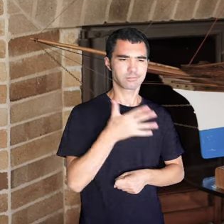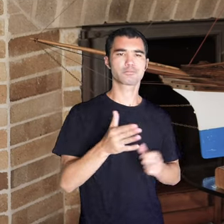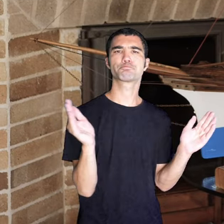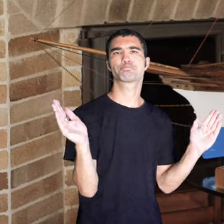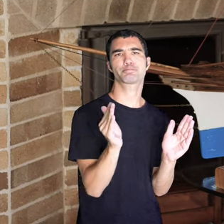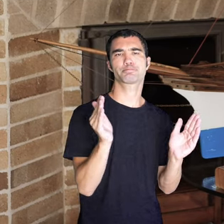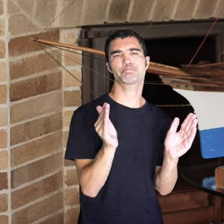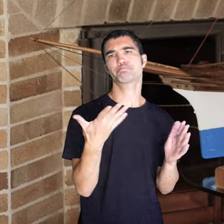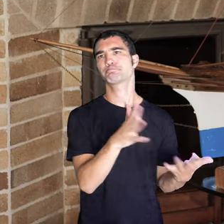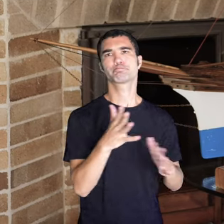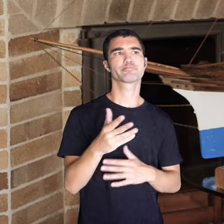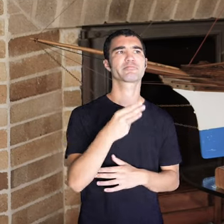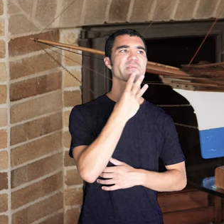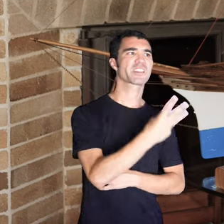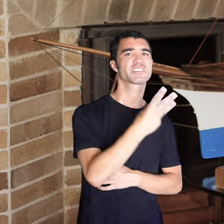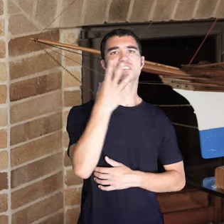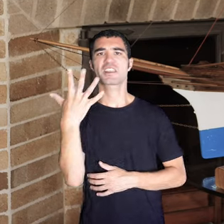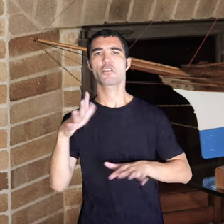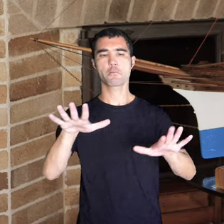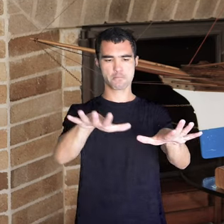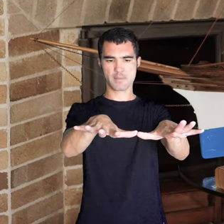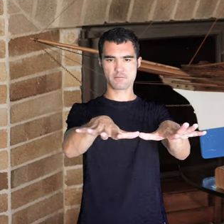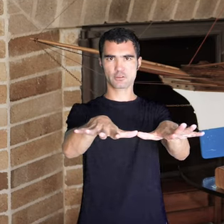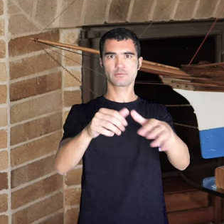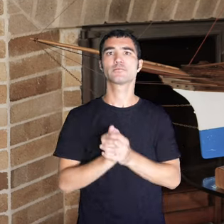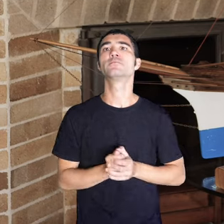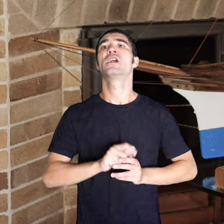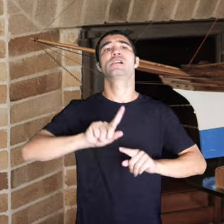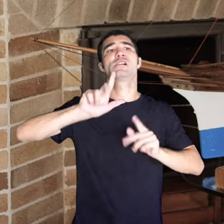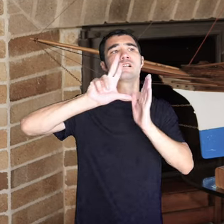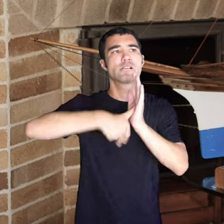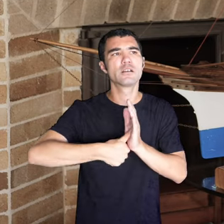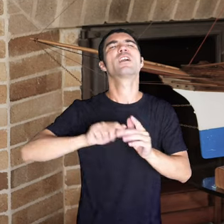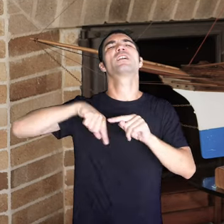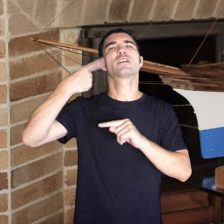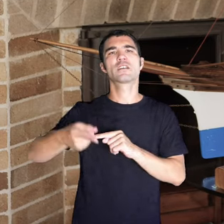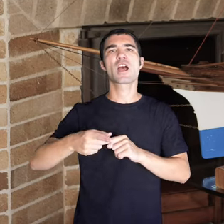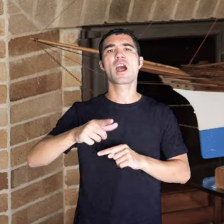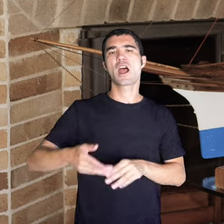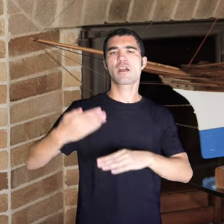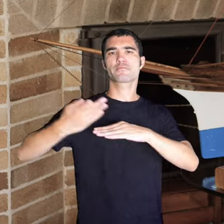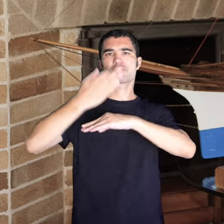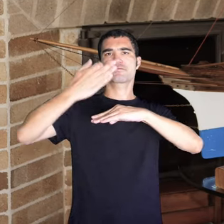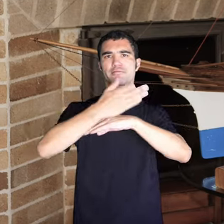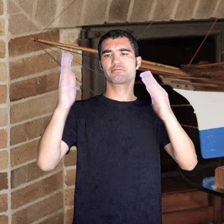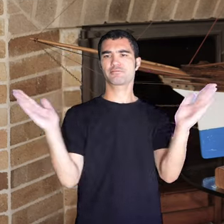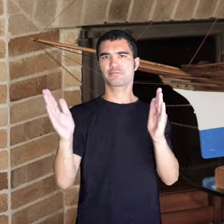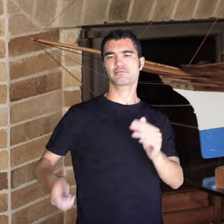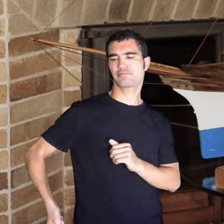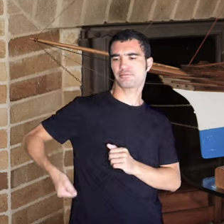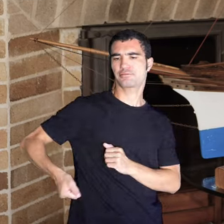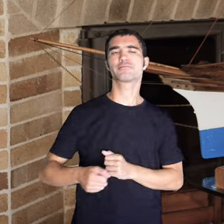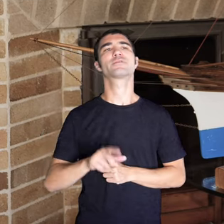petits, de 35 pans. Després vaig fer també una lanxa,